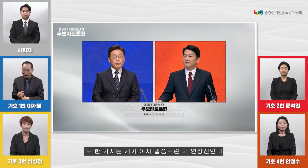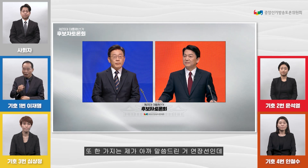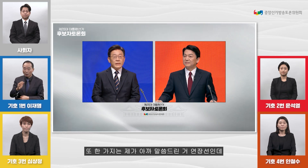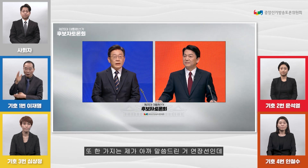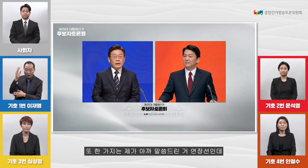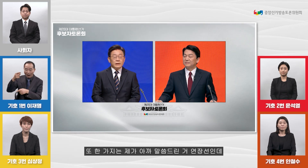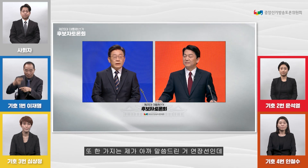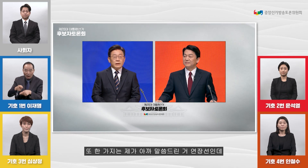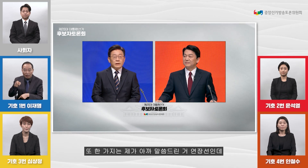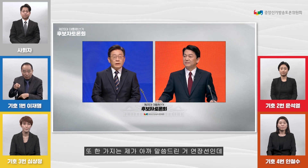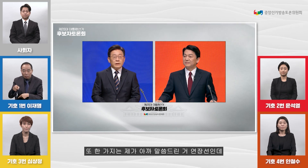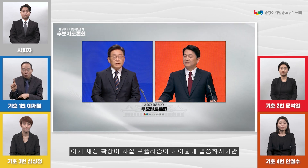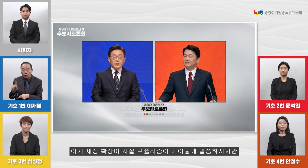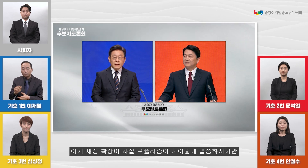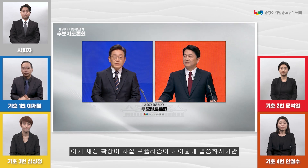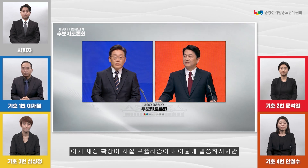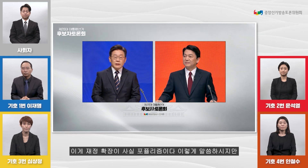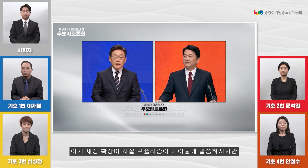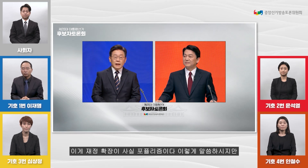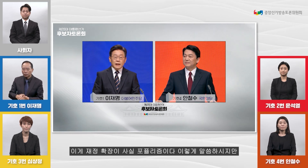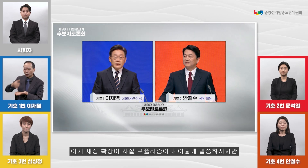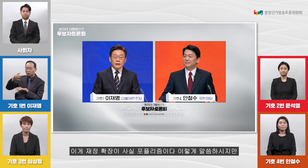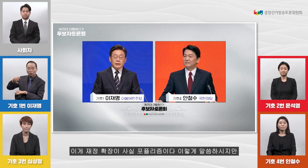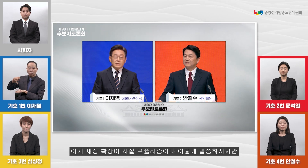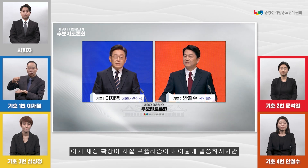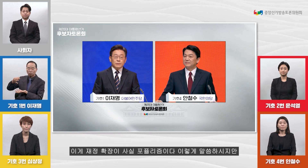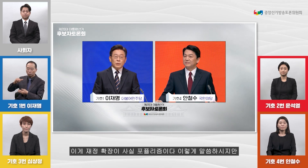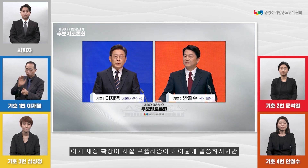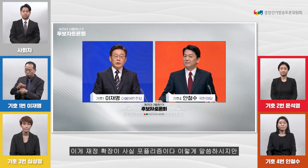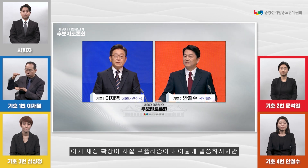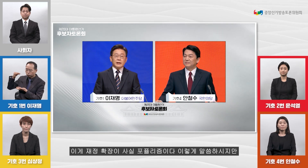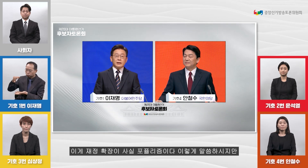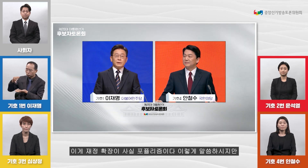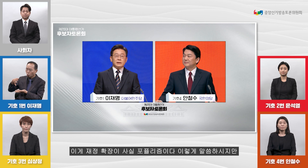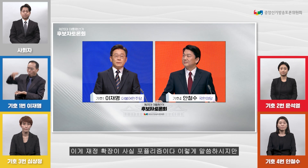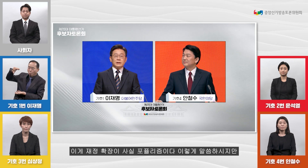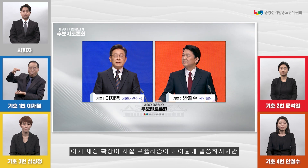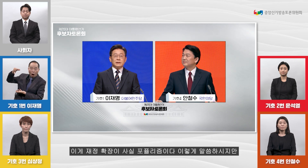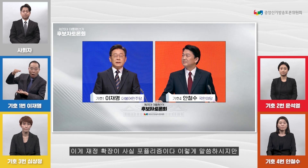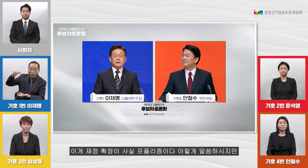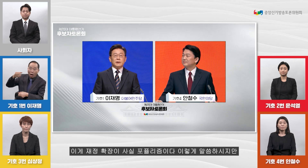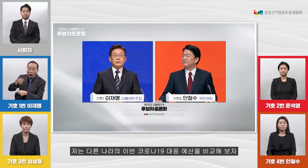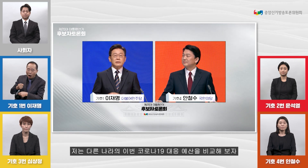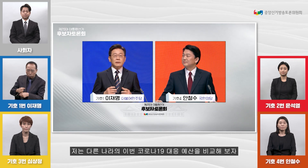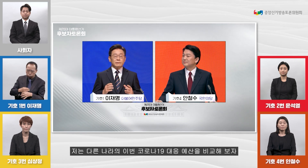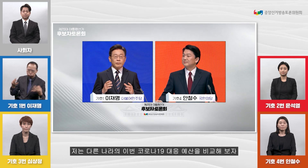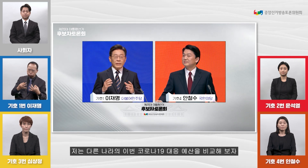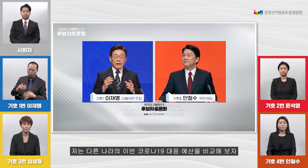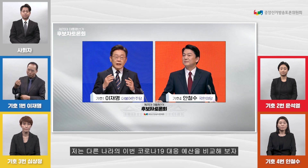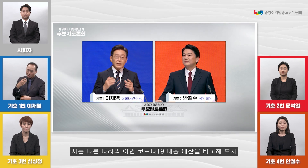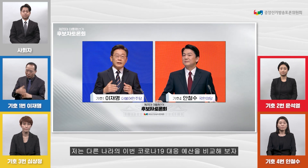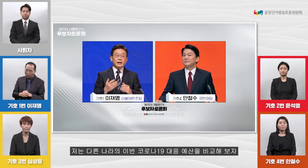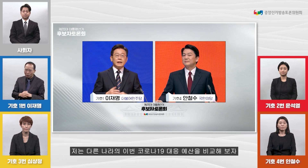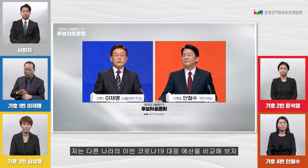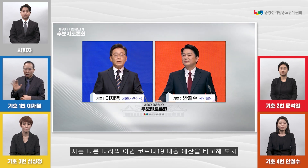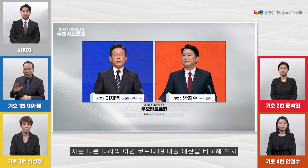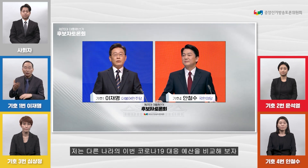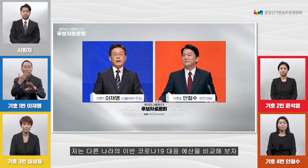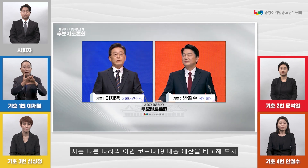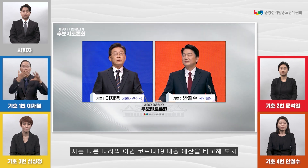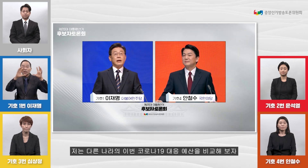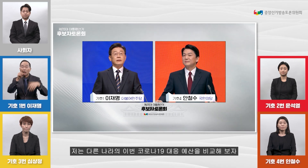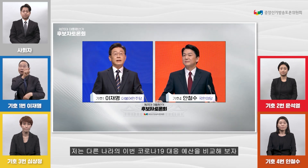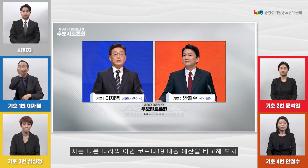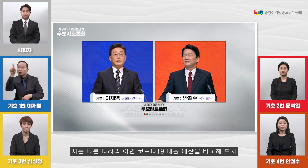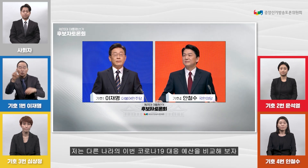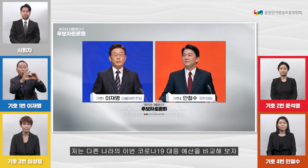연장선인데 이게 재정 확장이 사실 포퓰리즘이다 이렇게 말씀하시지만 저는 다른 나라의 이번